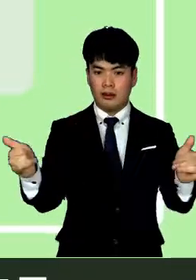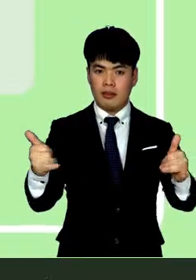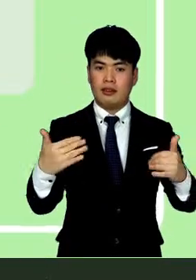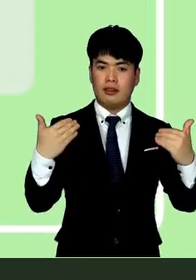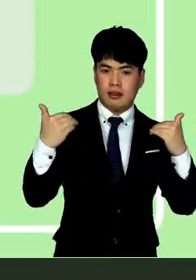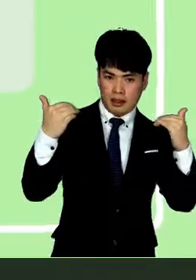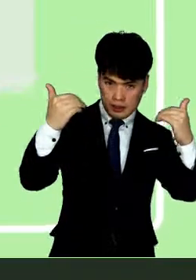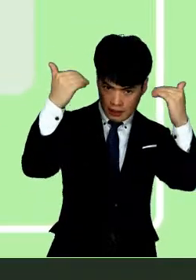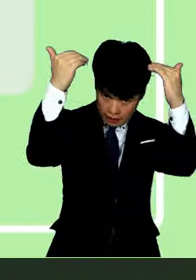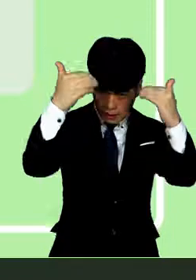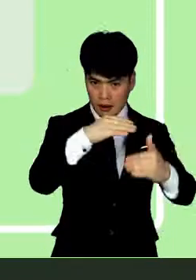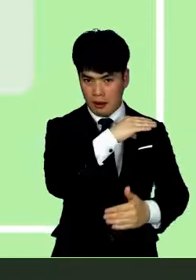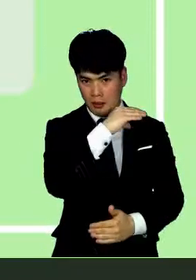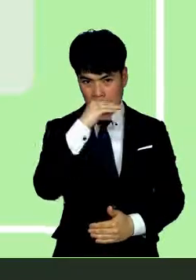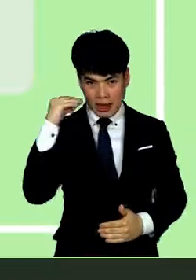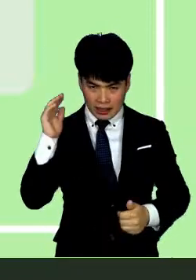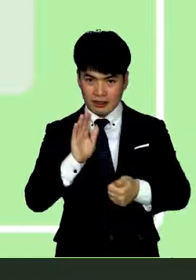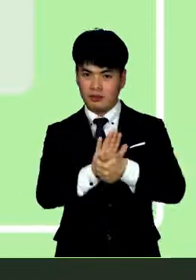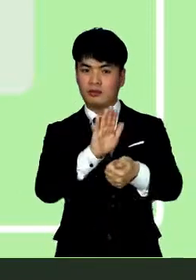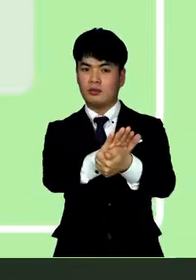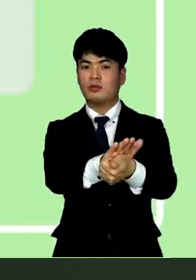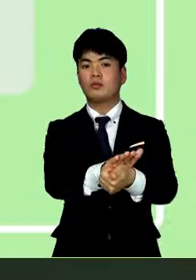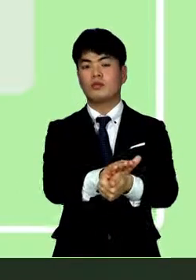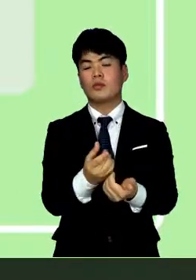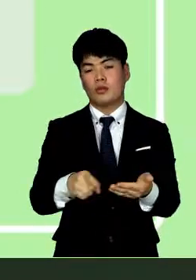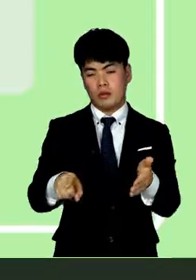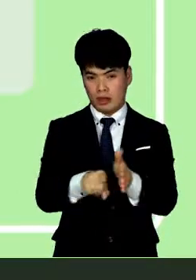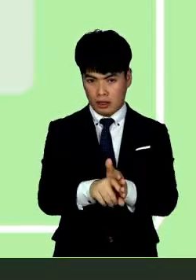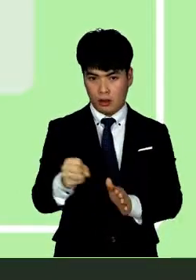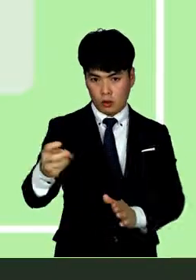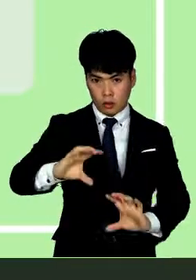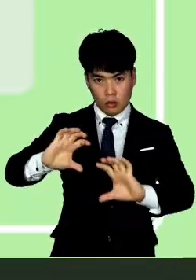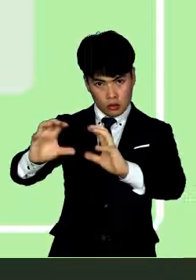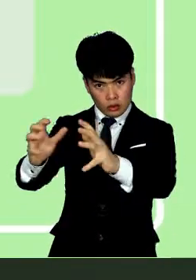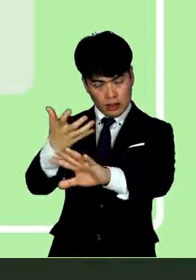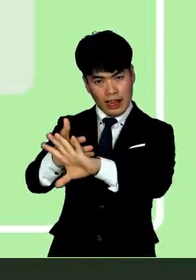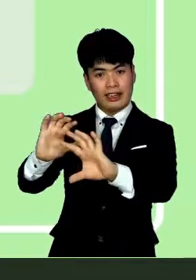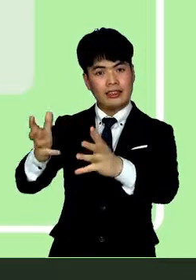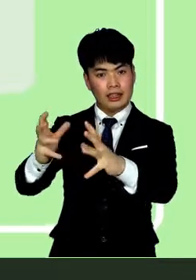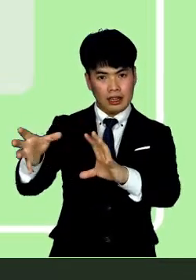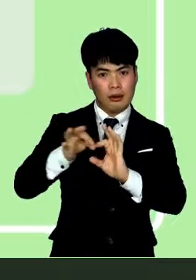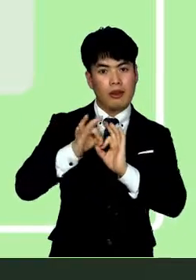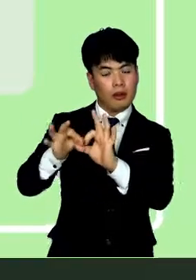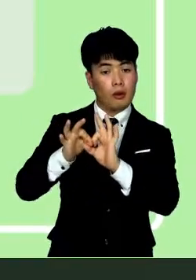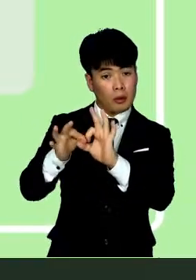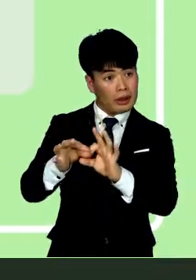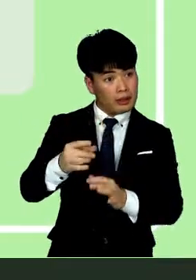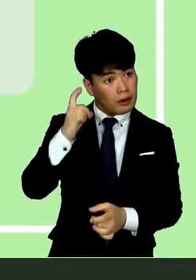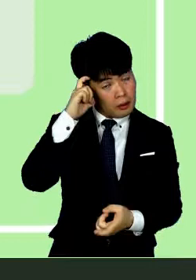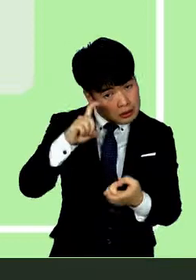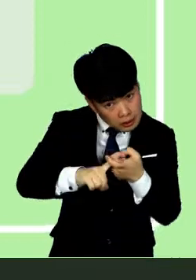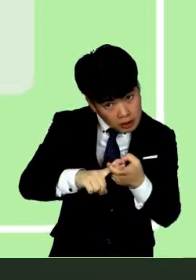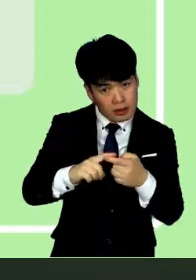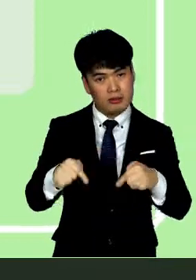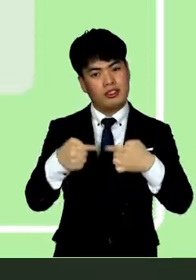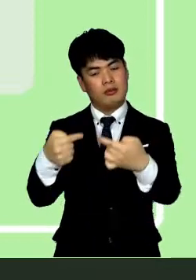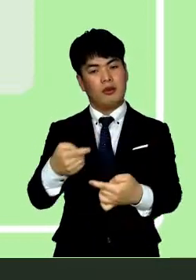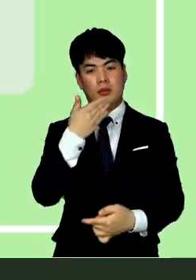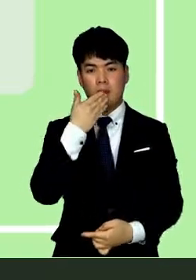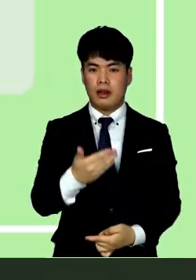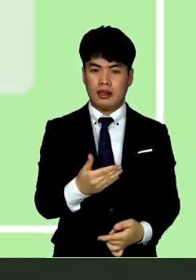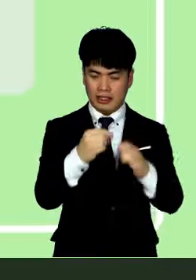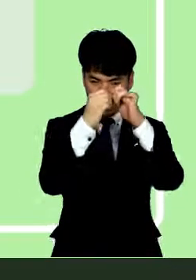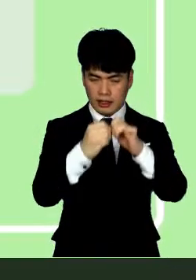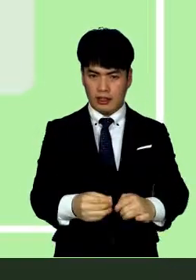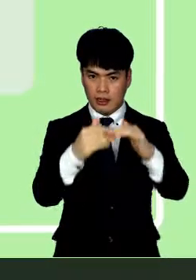수 있도록 지원하는 사업으로 국제교류 활동에 관심 있는 천안시 고교생들은 누구나 참여할 수 있습니다. 보다 자세한